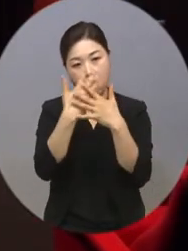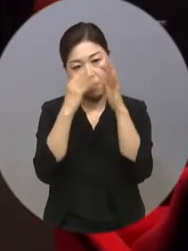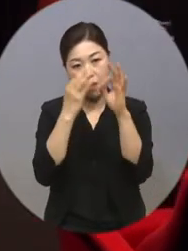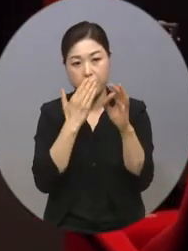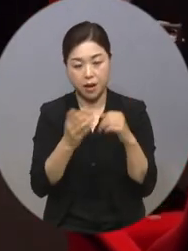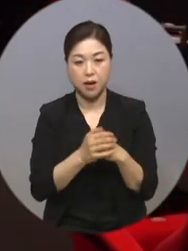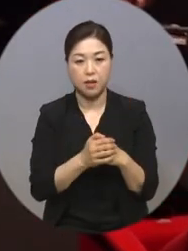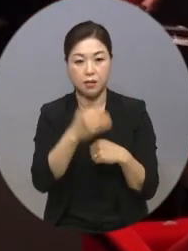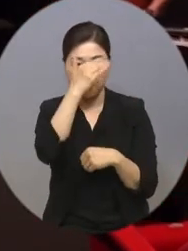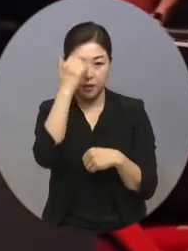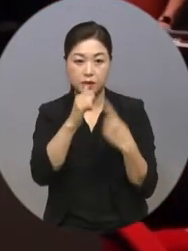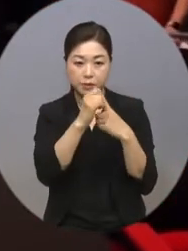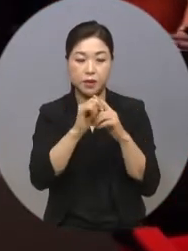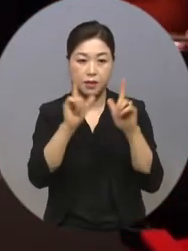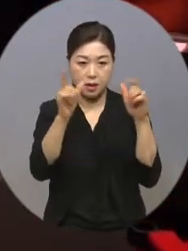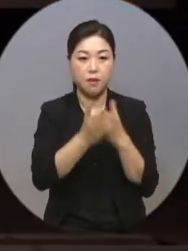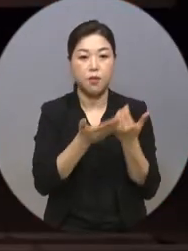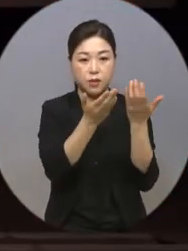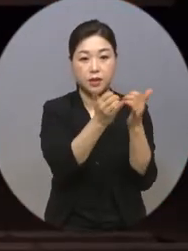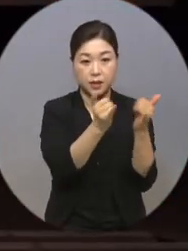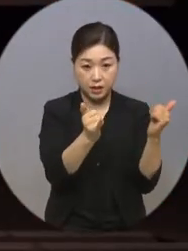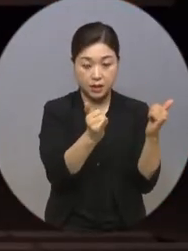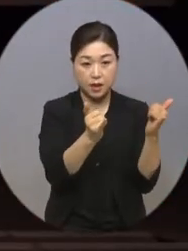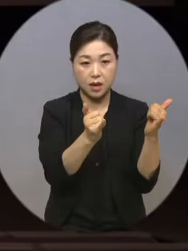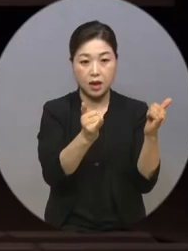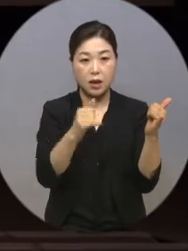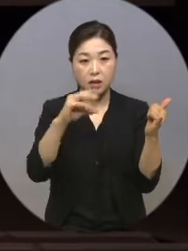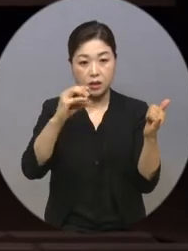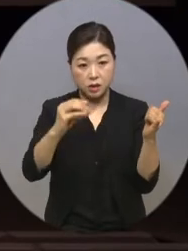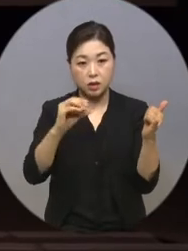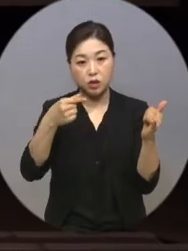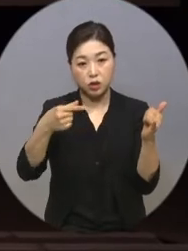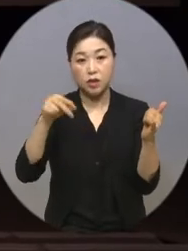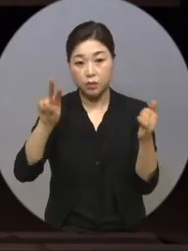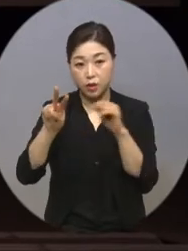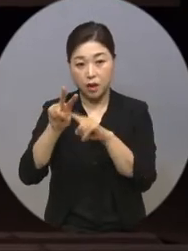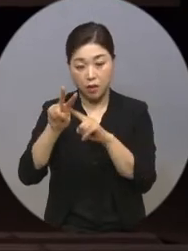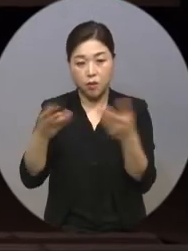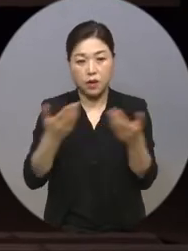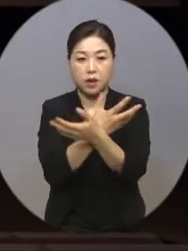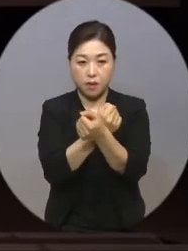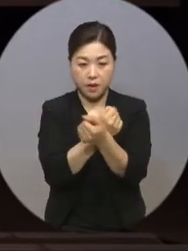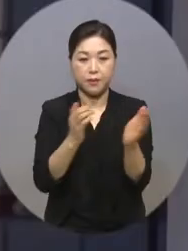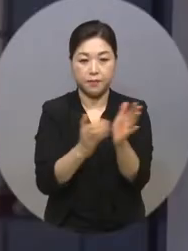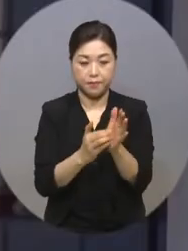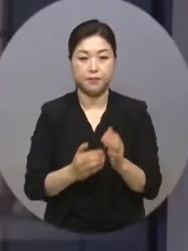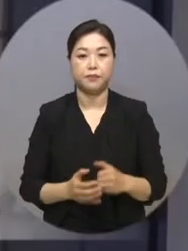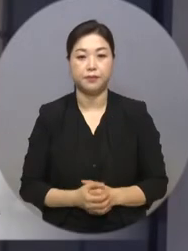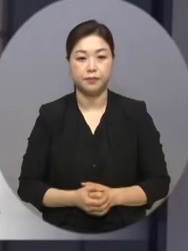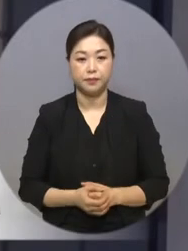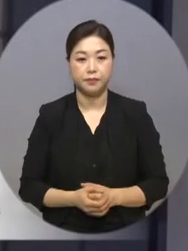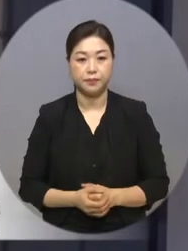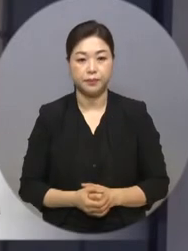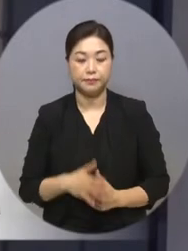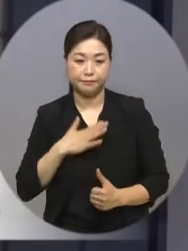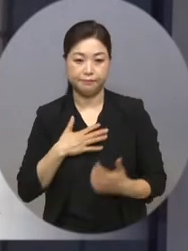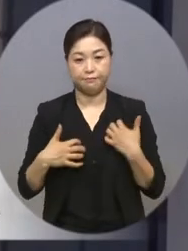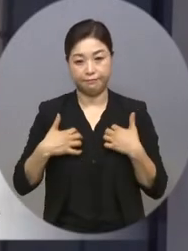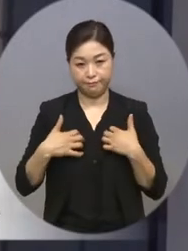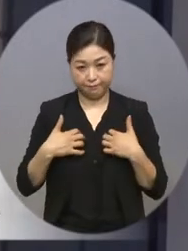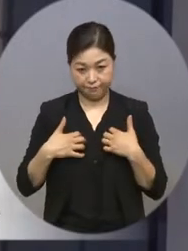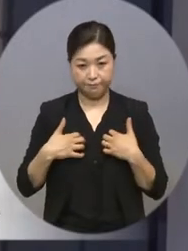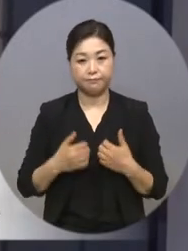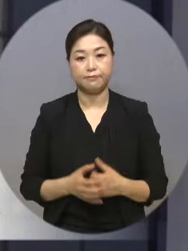첫날로 봉사자들과 함께 CGV와의 업무 협약을 맺는 시간도 가졌습니다. 이제 저희도 너무 기쁜